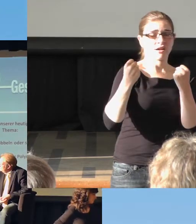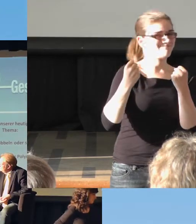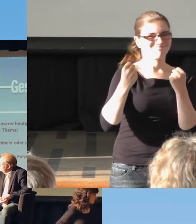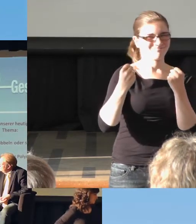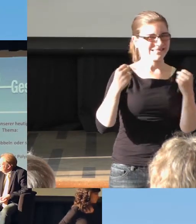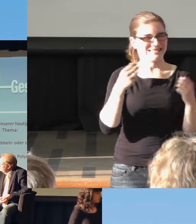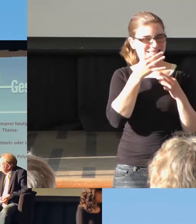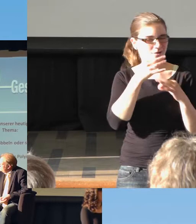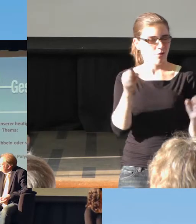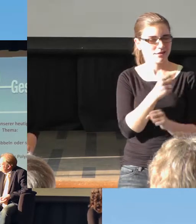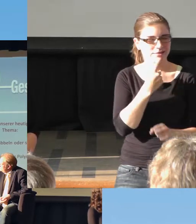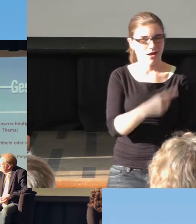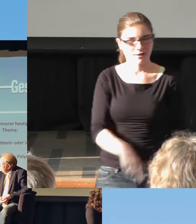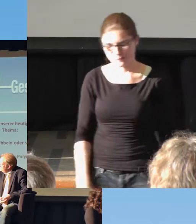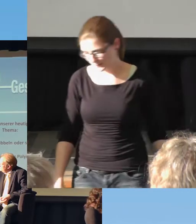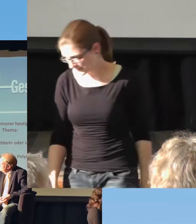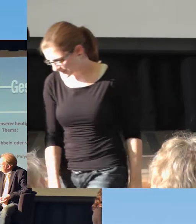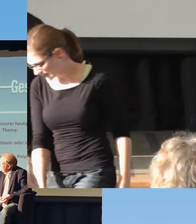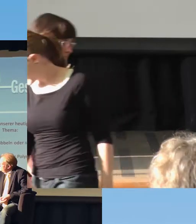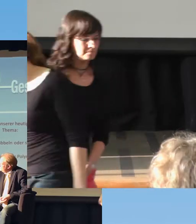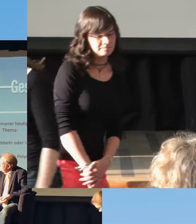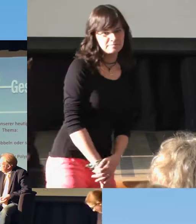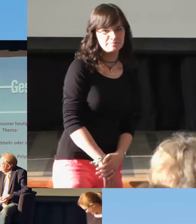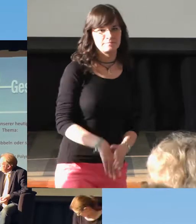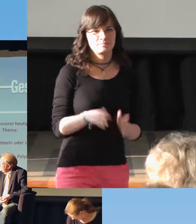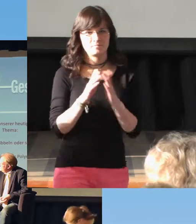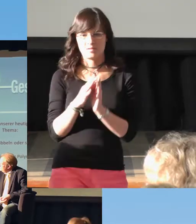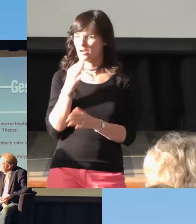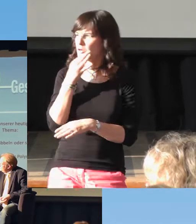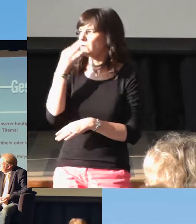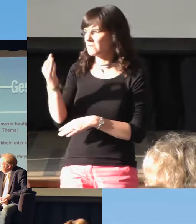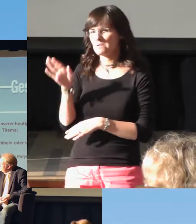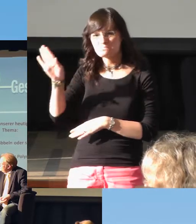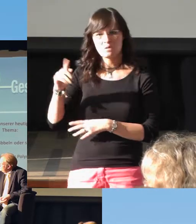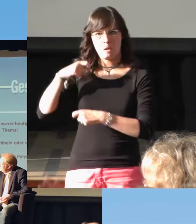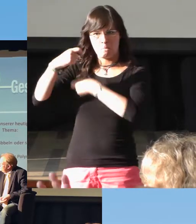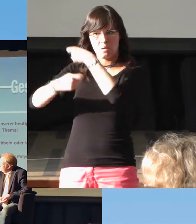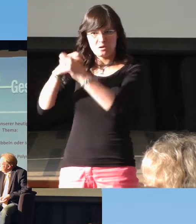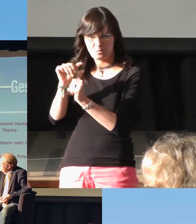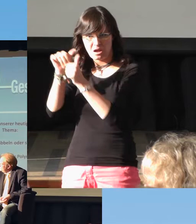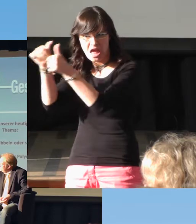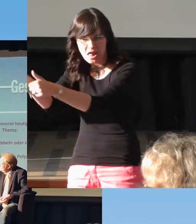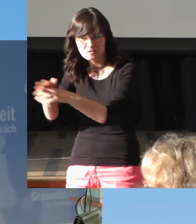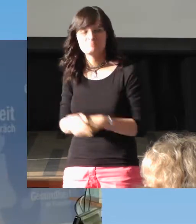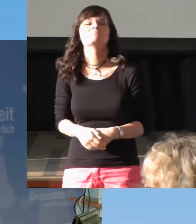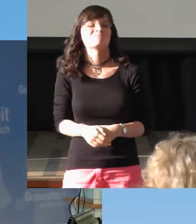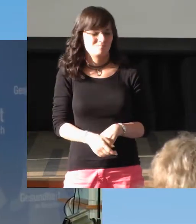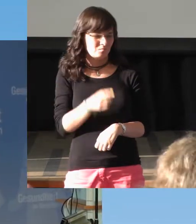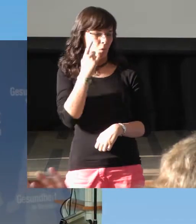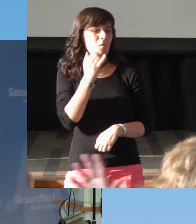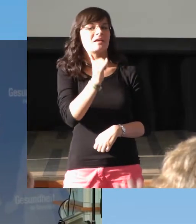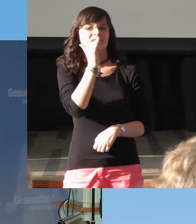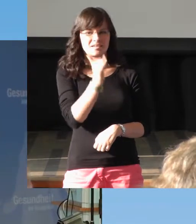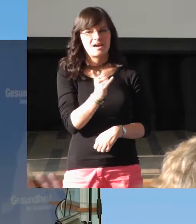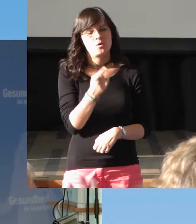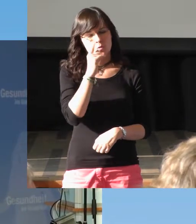Ja, prima. Jetzt nur noch die Frage an Sie, wirkt denn die Behandlung? Im Moment ja. Das einzige Problem, mit dem ich zu kämpfen habe, sind